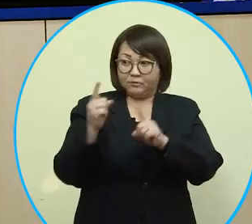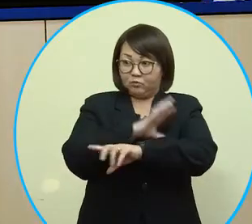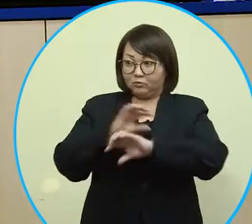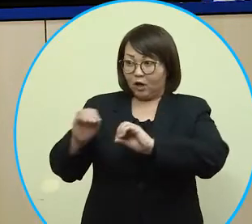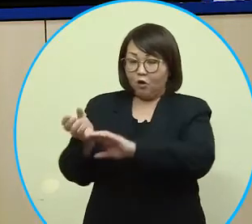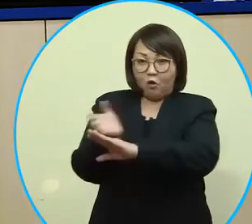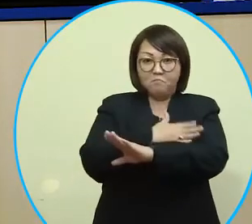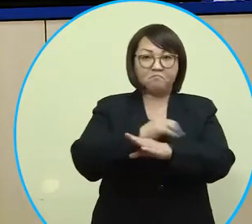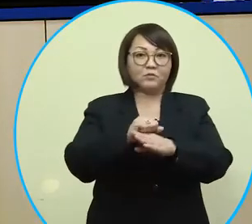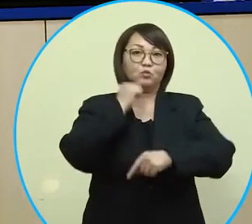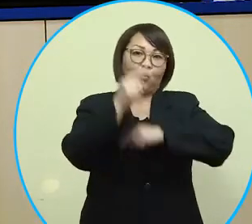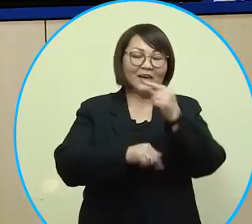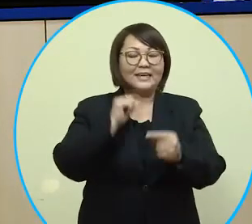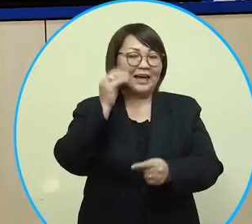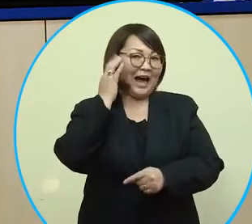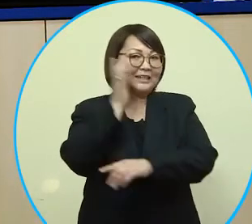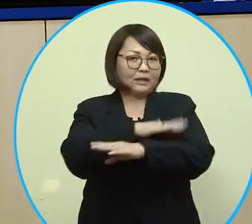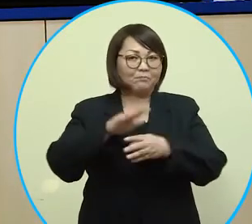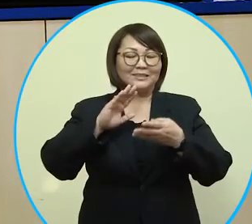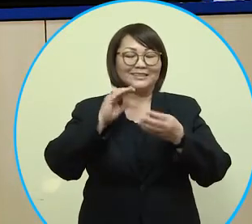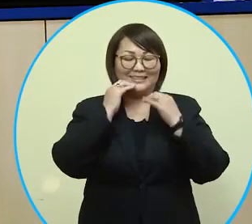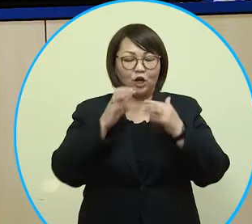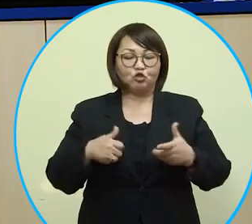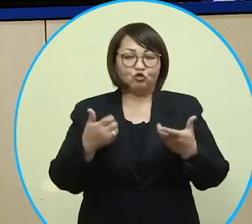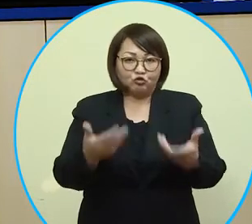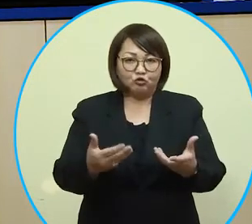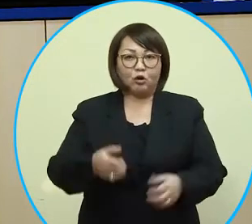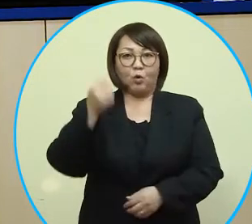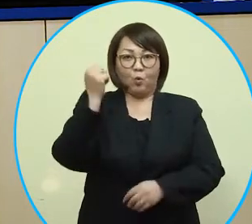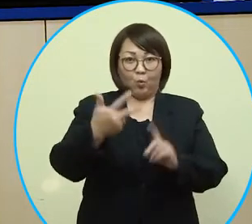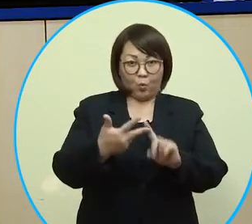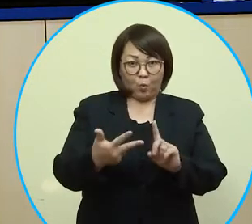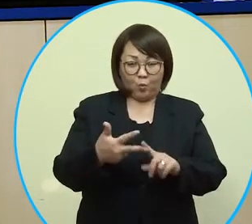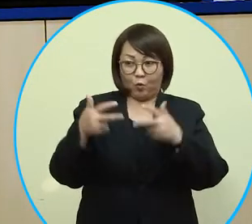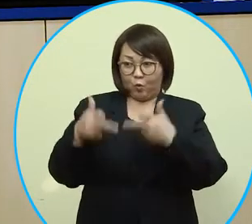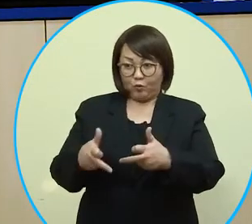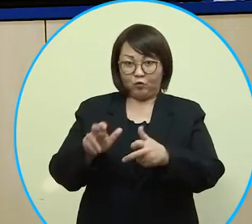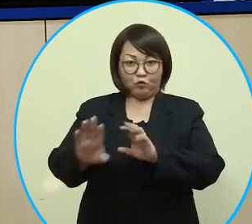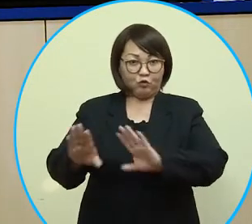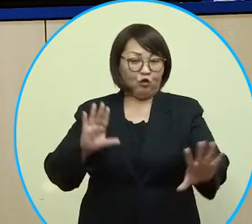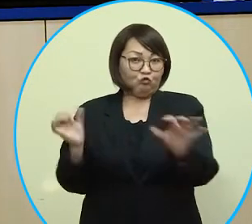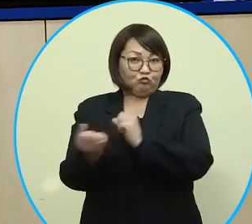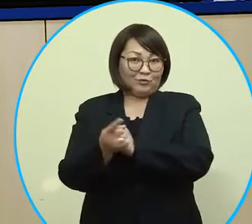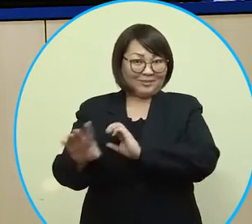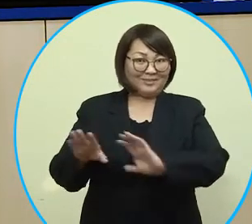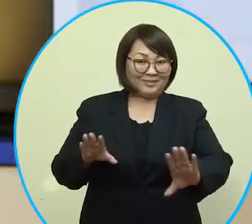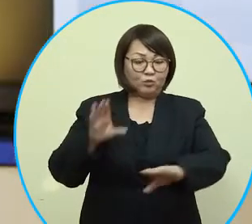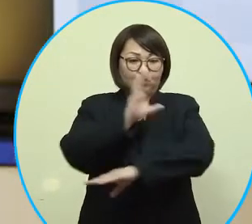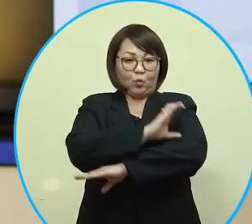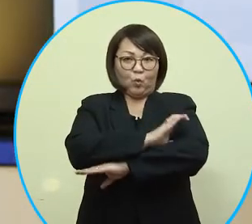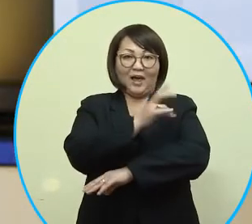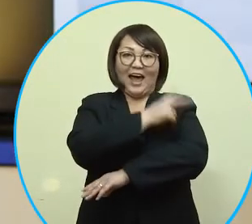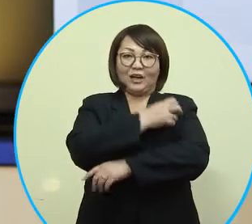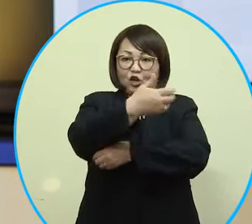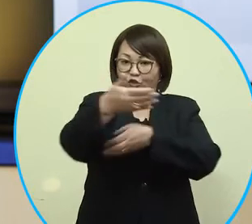ХУГУГДАЙ ЗАРУЛЖ ГАНЦАРШЛИН СУРГОЛТИЙН ТУЛЬБУГ БИВ АЛЛХУАЯ ДЛААР ТАБУХН ҮУДЗАНЛАЗН ХУШЛИЙН ОНСЛОГ ЯЛОГАТАЙ ХУГУГДАЙ